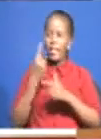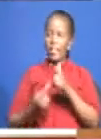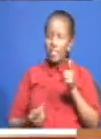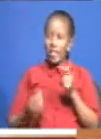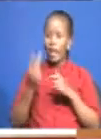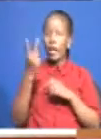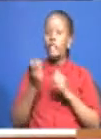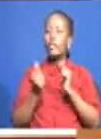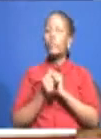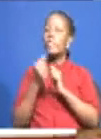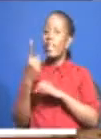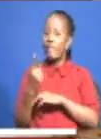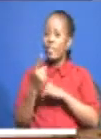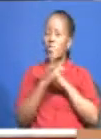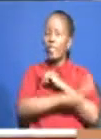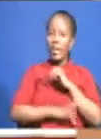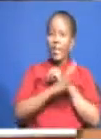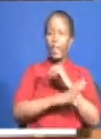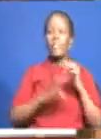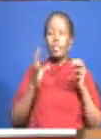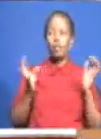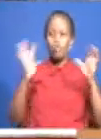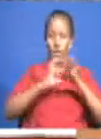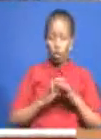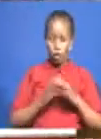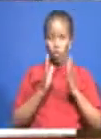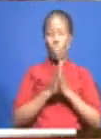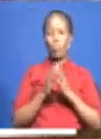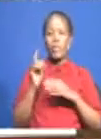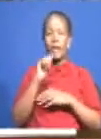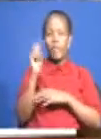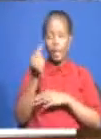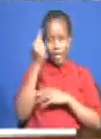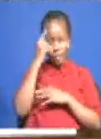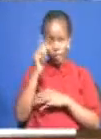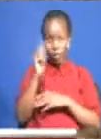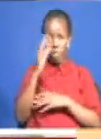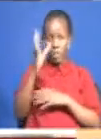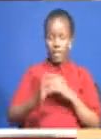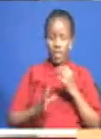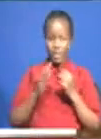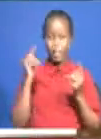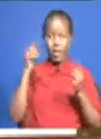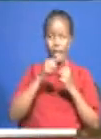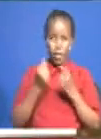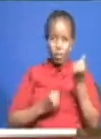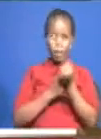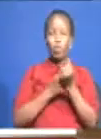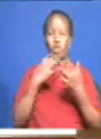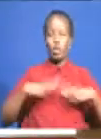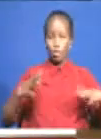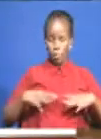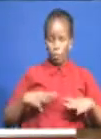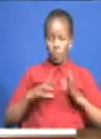hii ililazimika kuungana kupitia mpango uliofahamika kama Kenya for Kenya, ambao uliongozwa na shirika la Msalaba